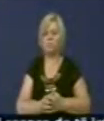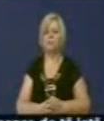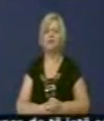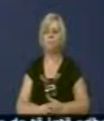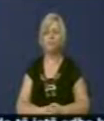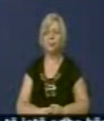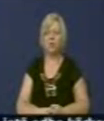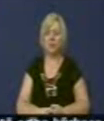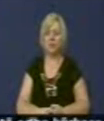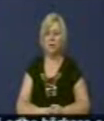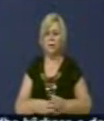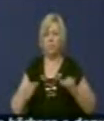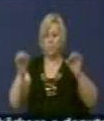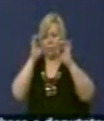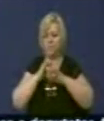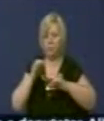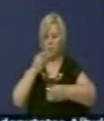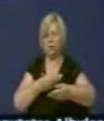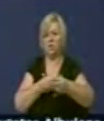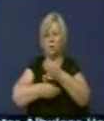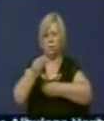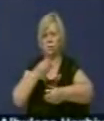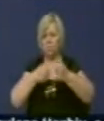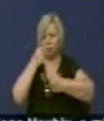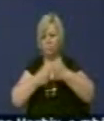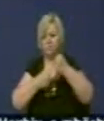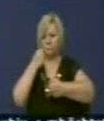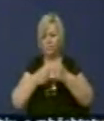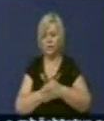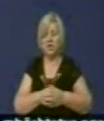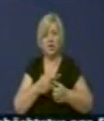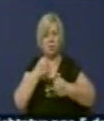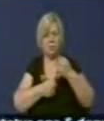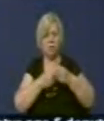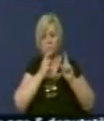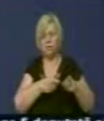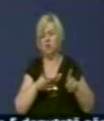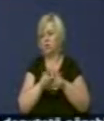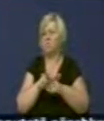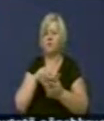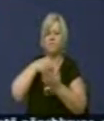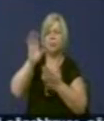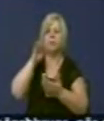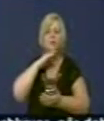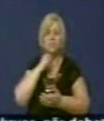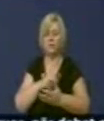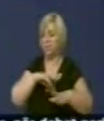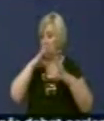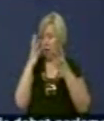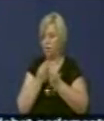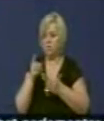e tij. Askund nuk ka korrupsion sikurse te qeveria dhe te grupet e interesit të lidhura me